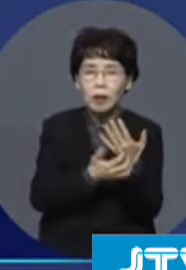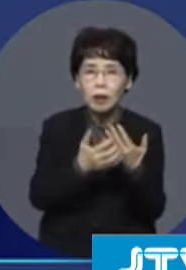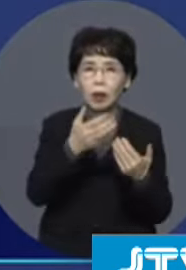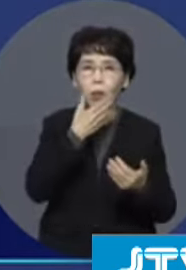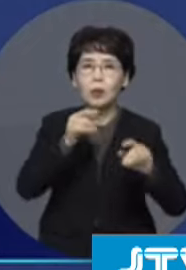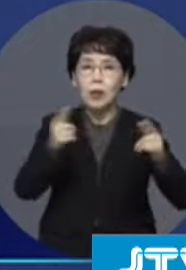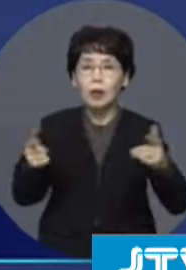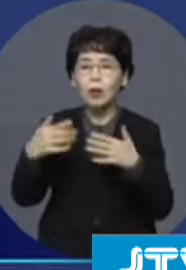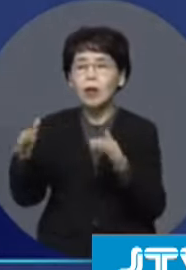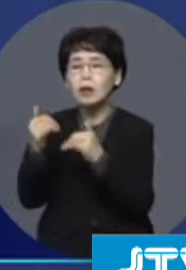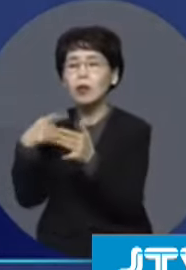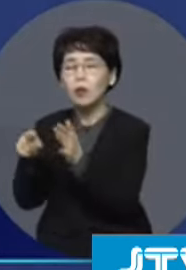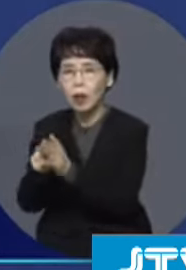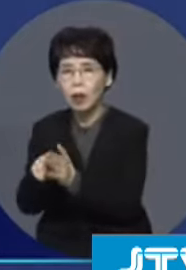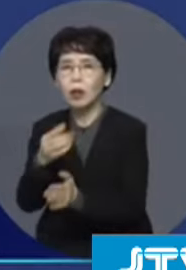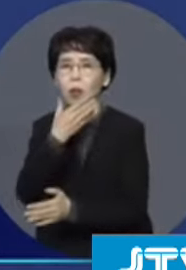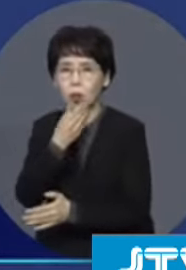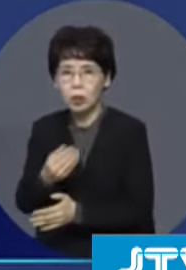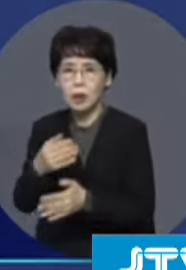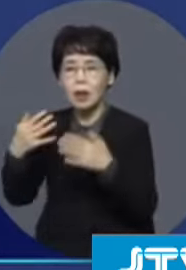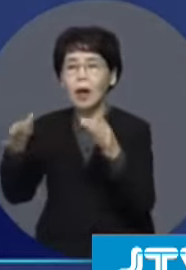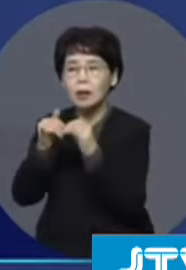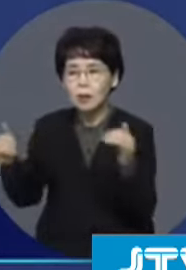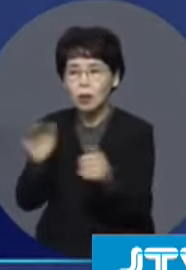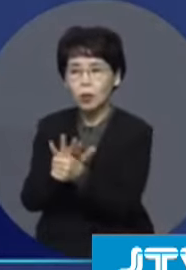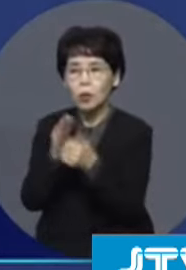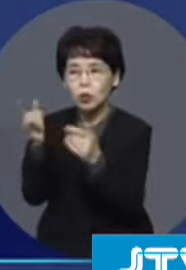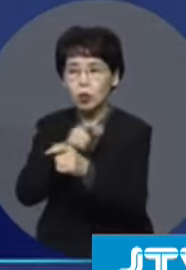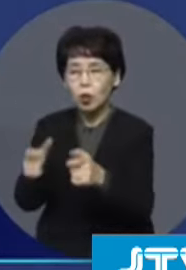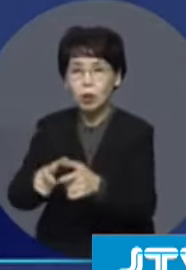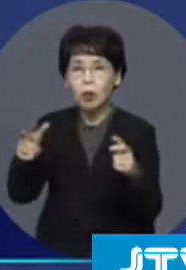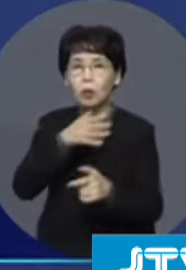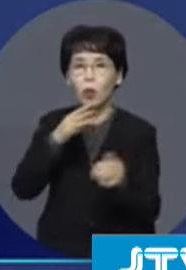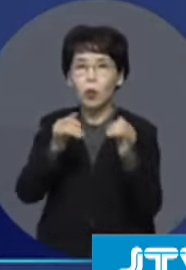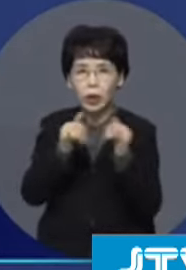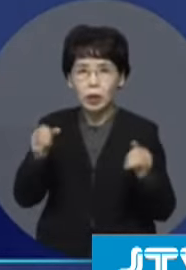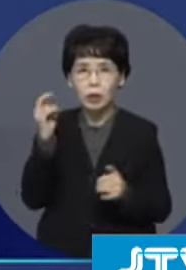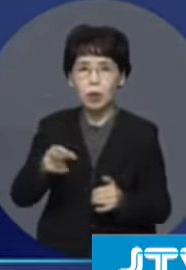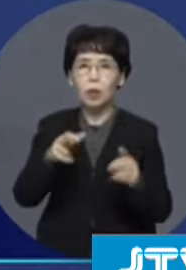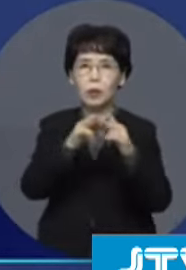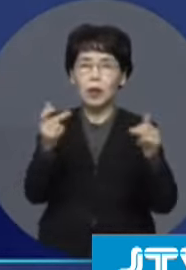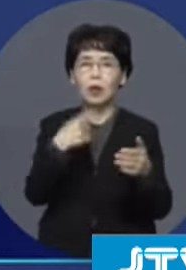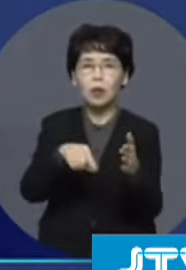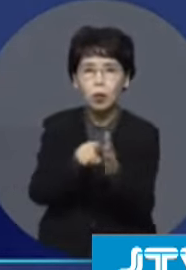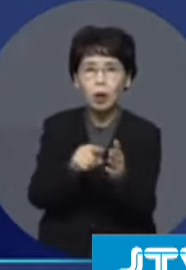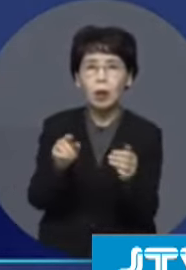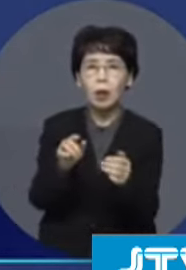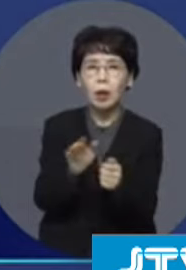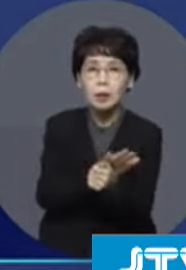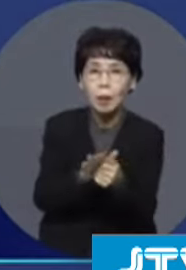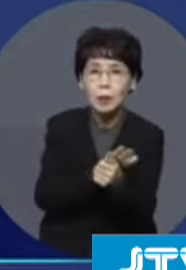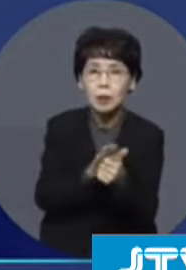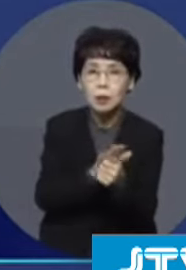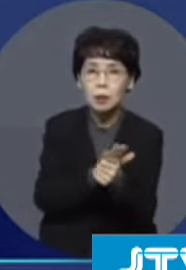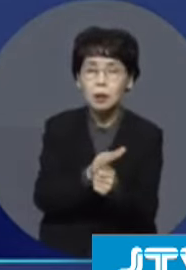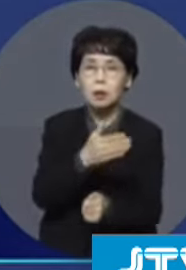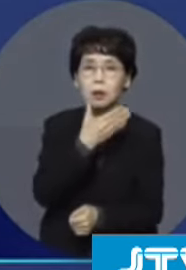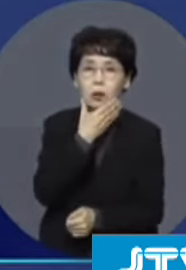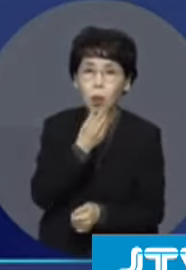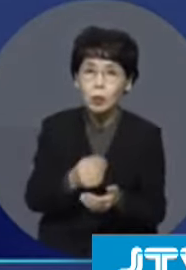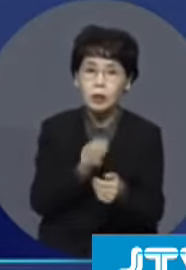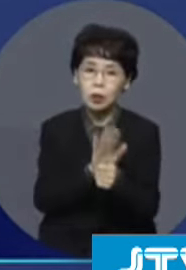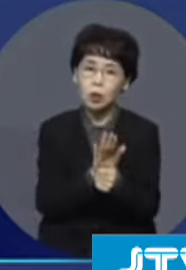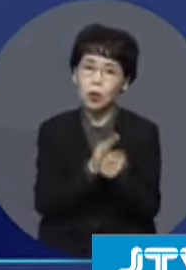복지를 지속적으로 더 확대하고 노인과 장애인을 위한 서비스 복지의 수혜